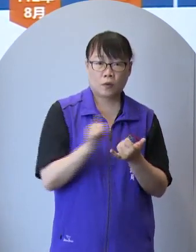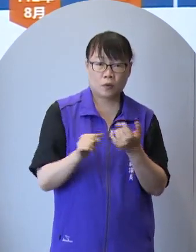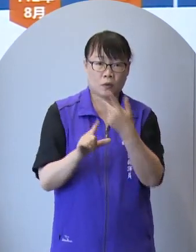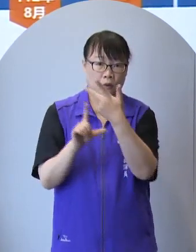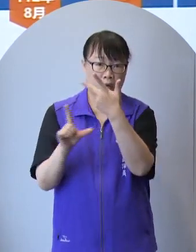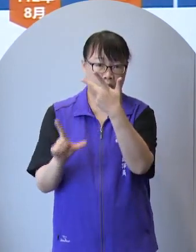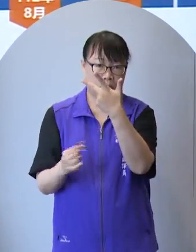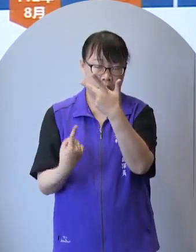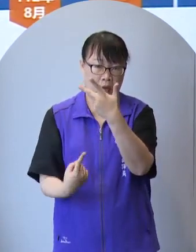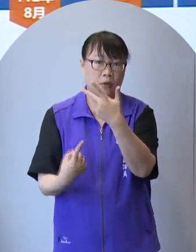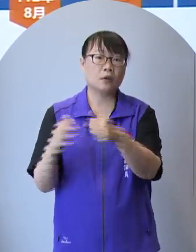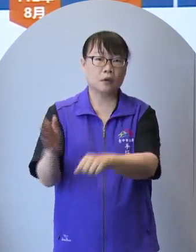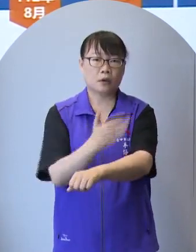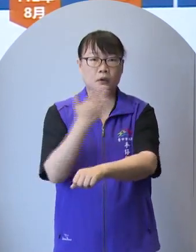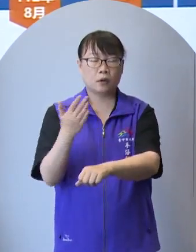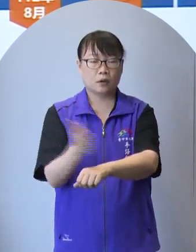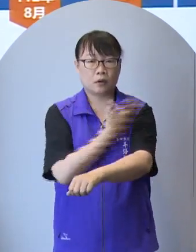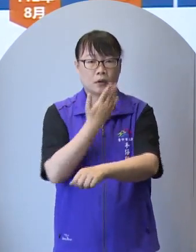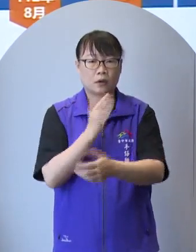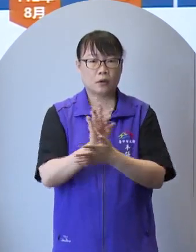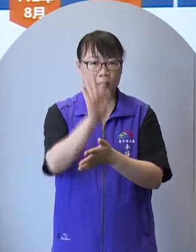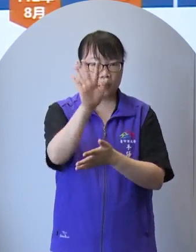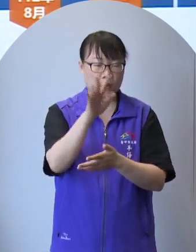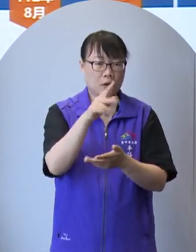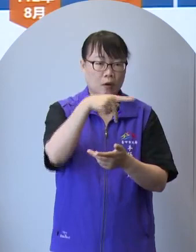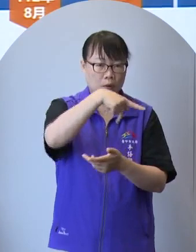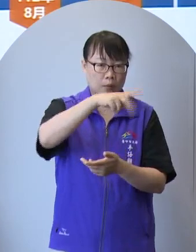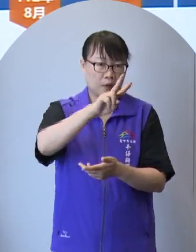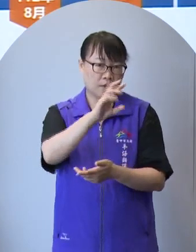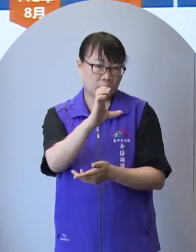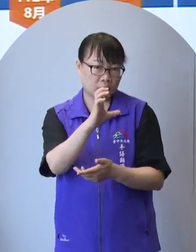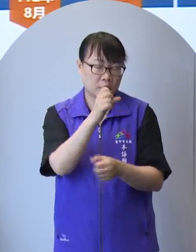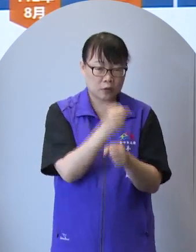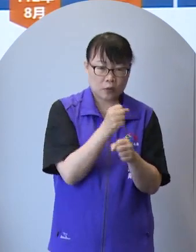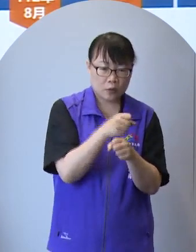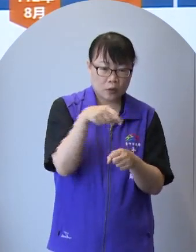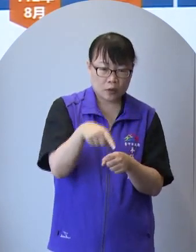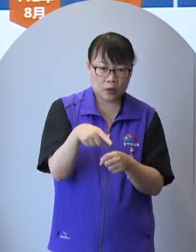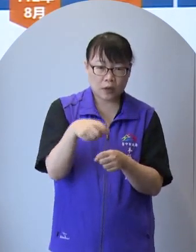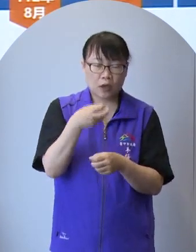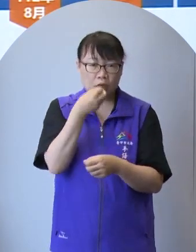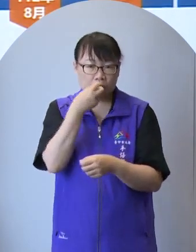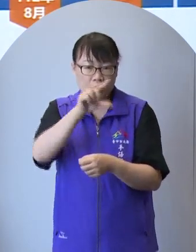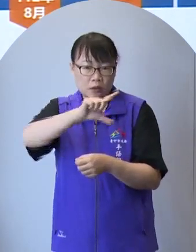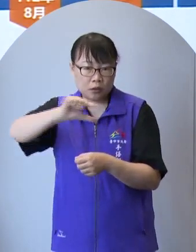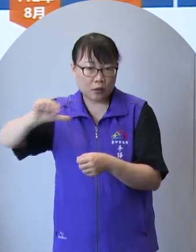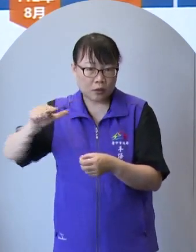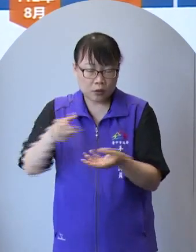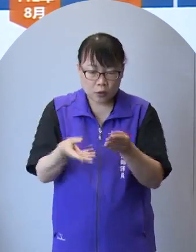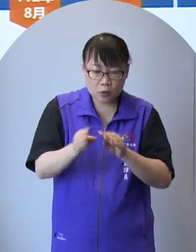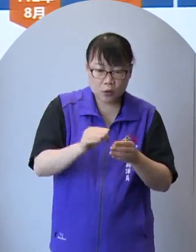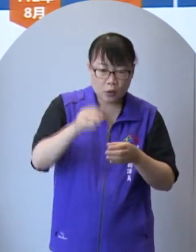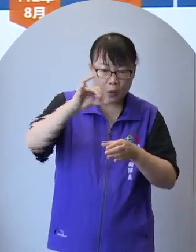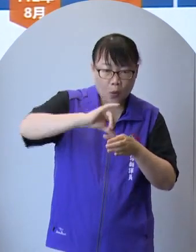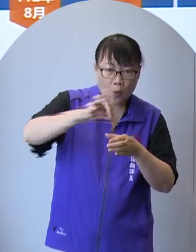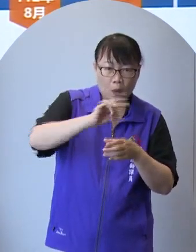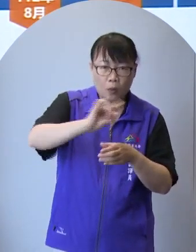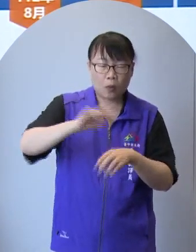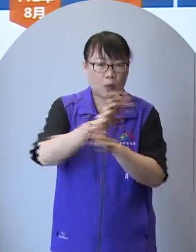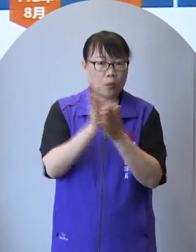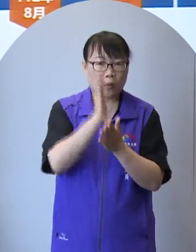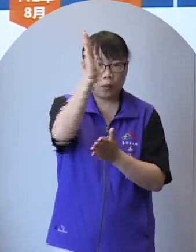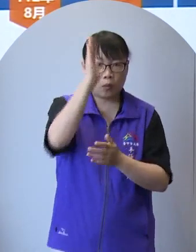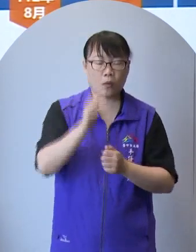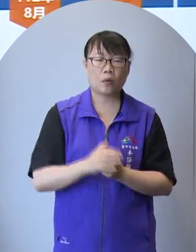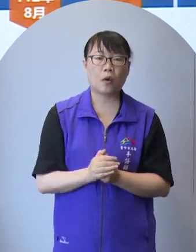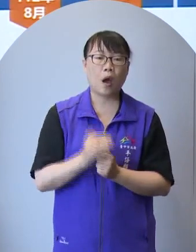始啊，禁止这些 PVC 来做一些食品类的填装包装哦。所以如果它的生产日期是在